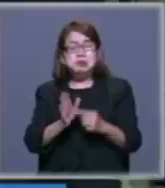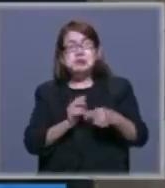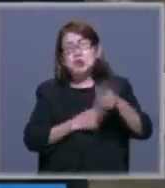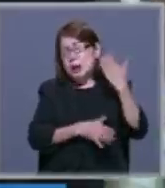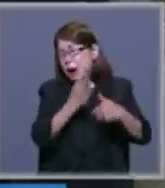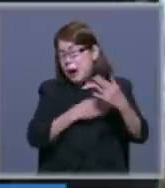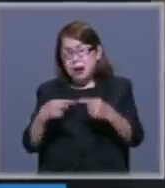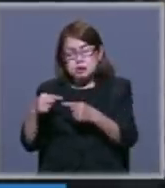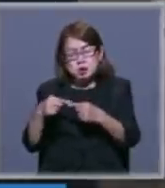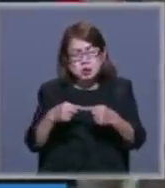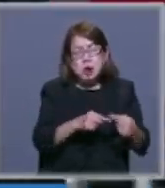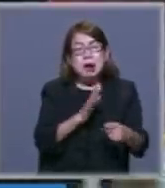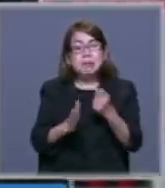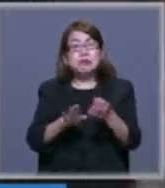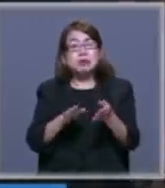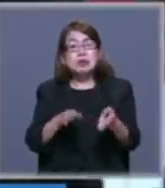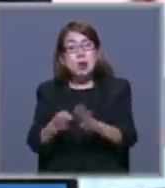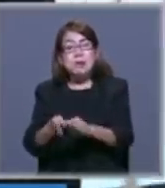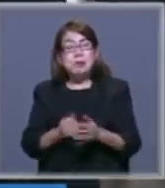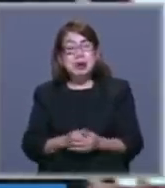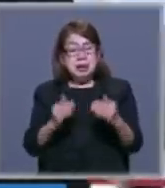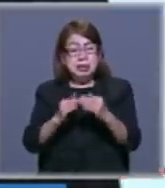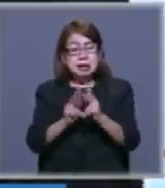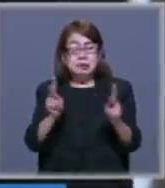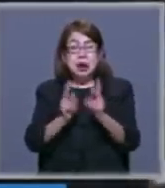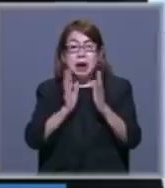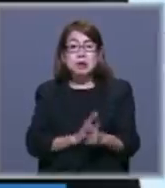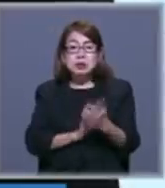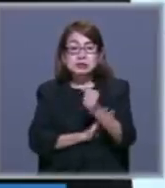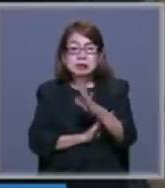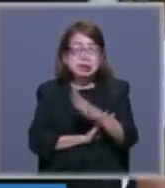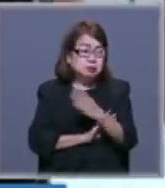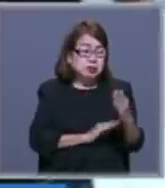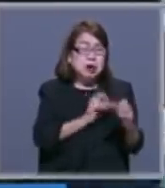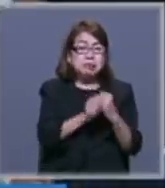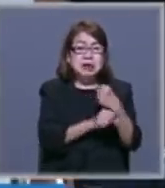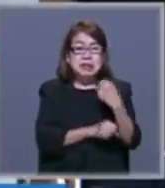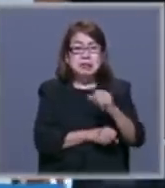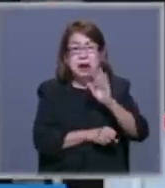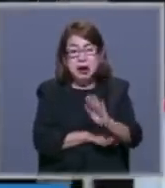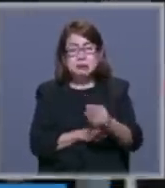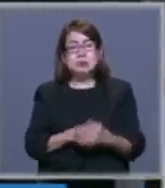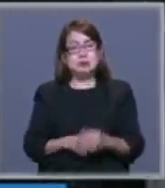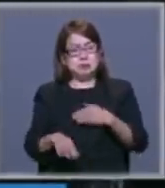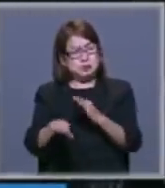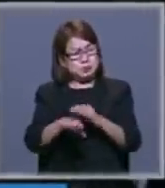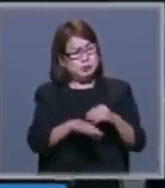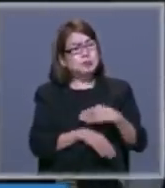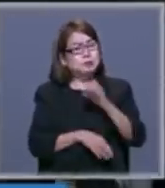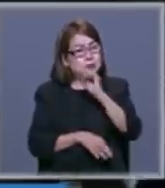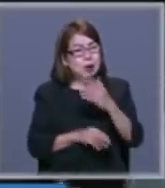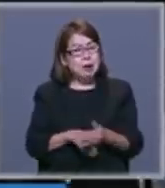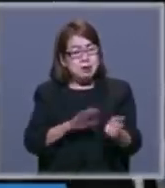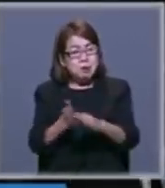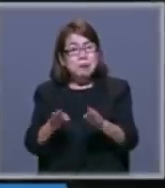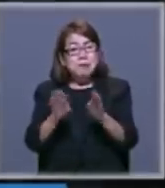ในการยุบพรรคแล้วก็ตัดสิทธิ์กรรมการพรรคทั้งหมดเป็นเวลา10ปีเพราะฉะนั้นอย่างที่ย้ำไปแล้วนะครับว่าการยุบครั้